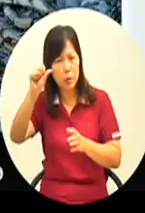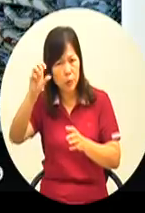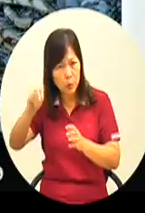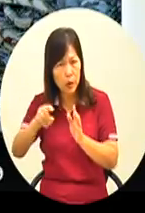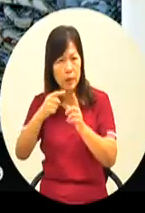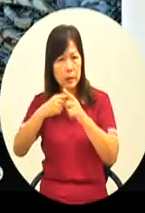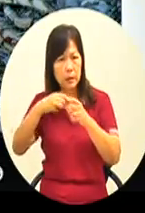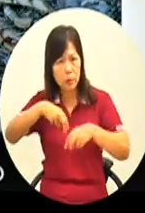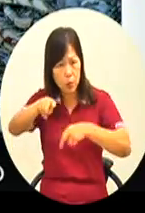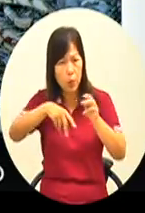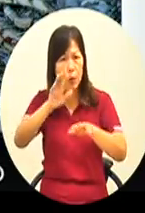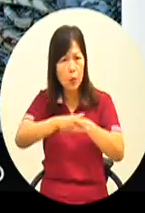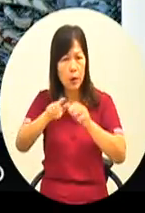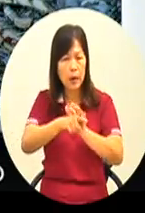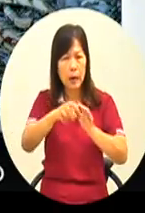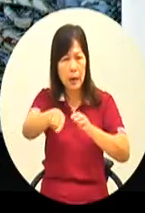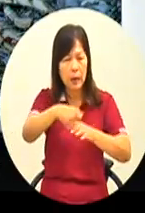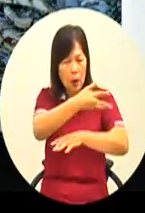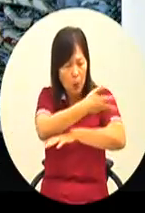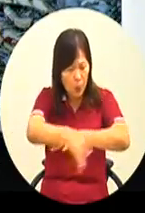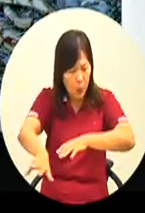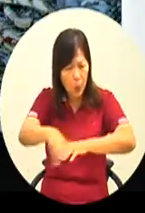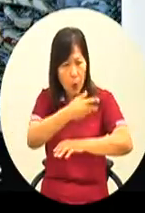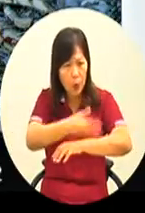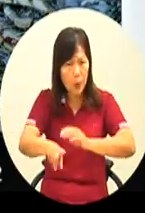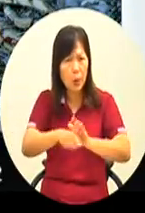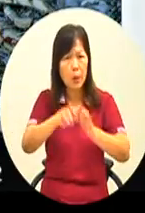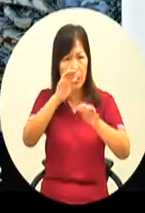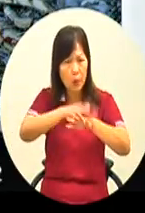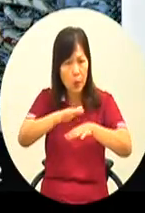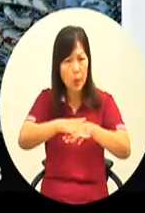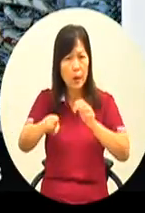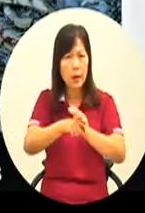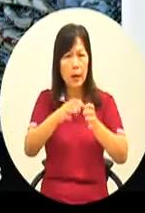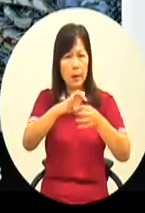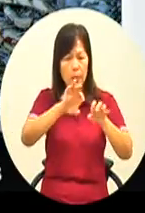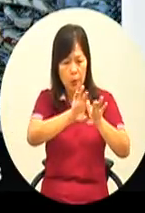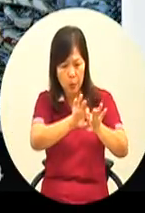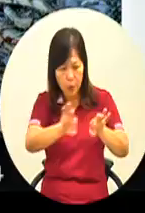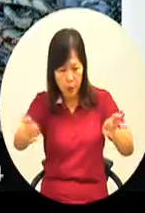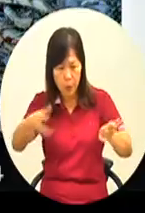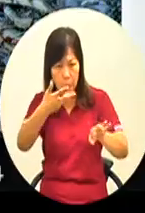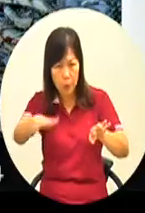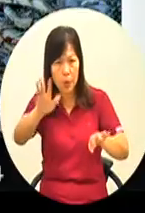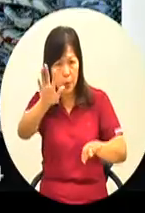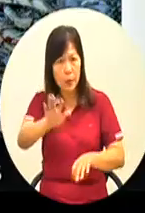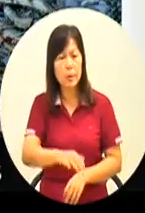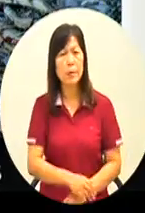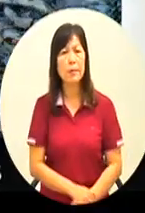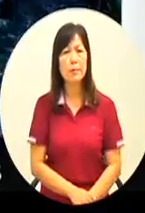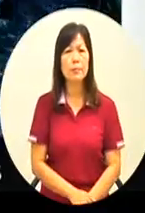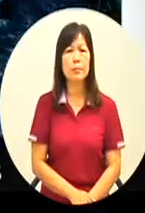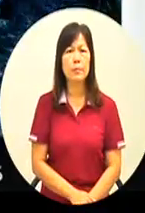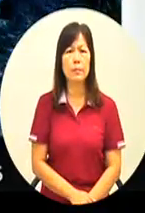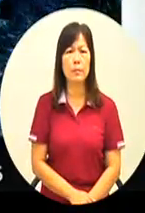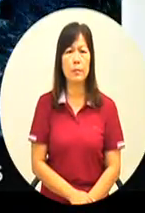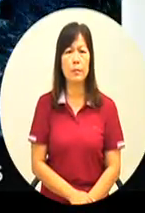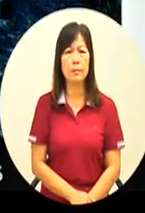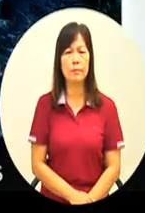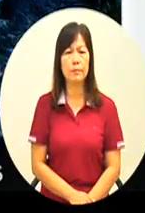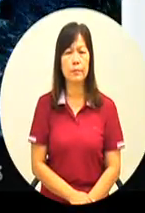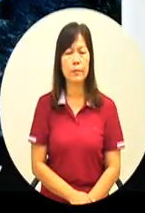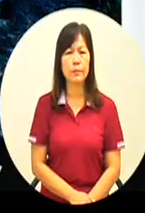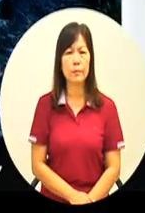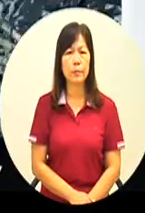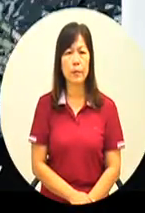啊，到时会摊方，也做了一个水管，啊，